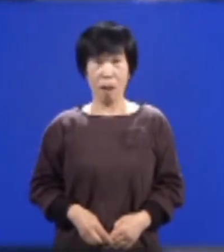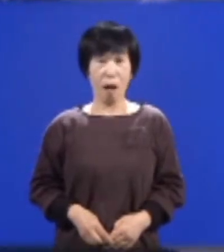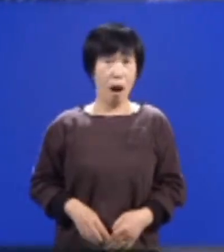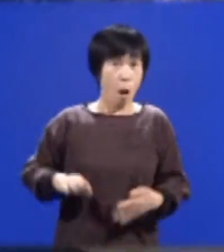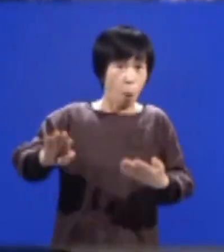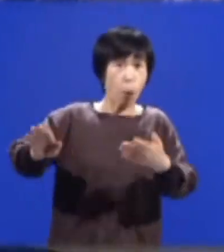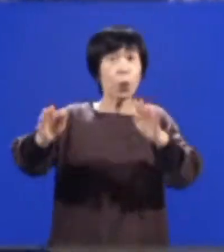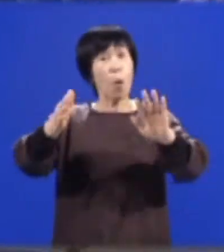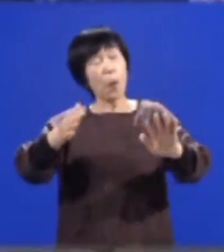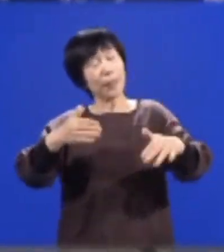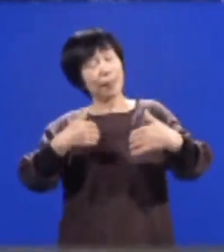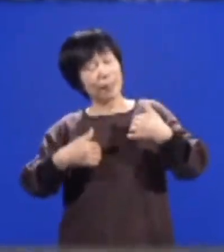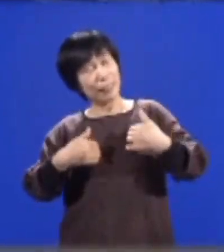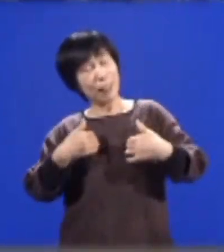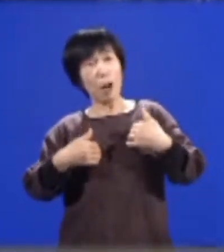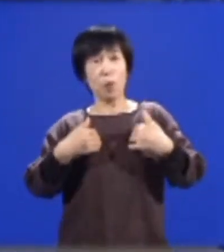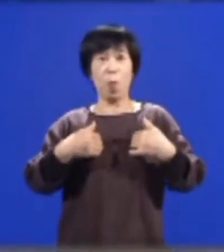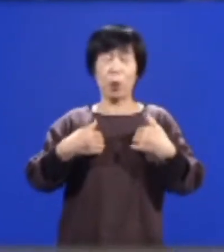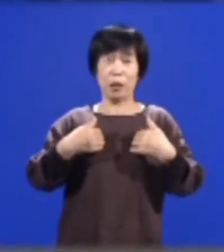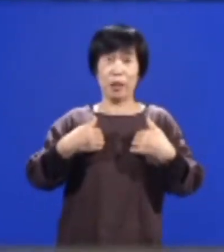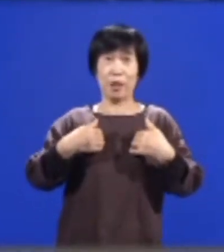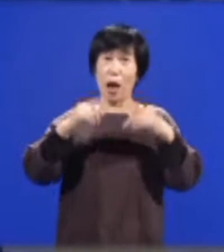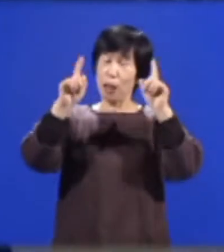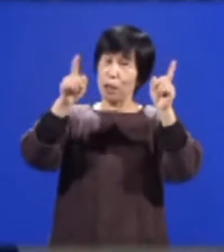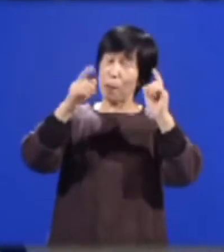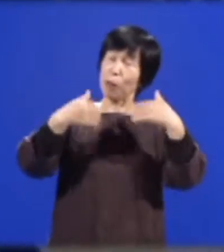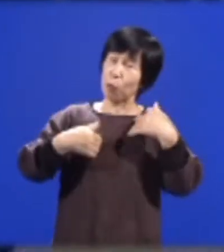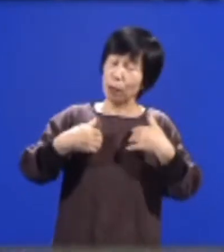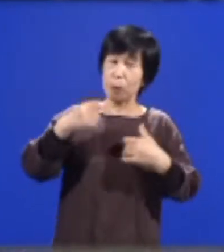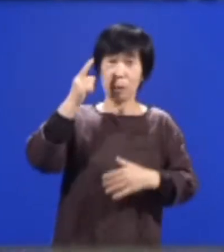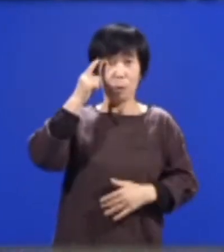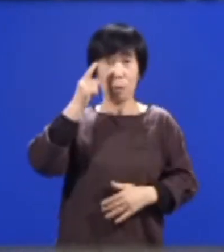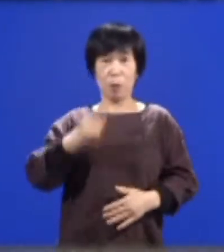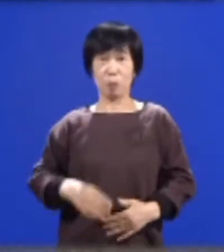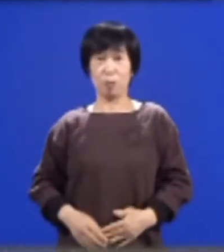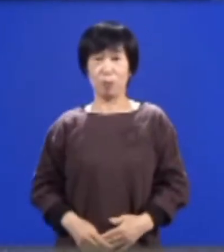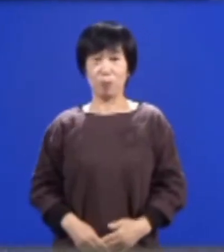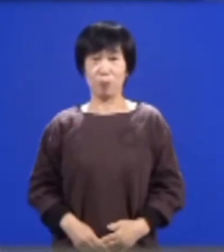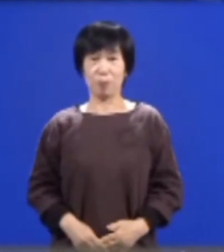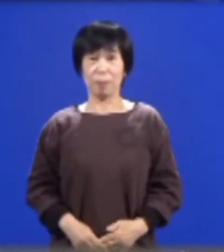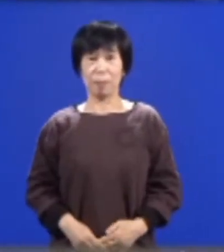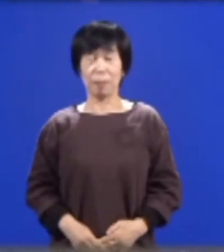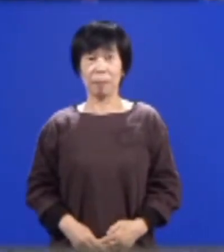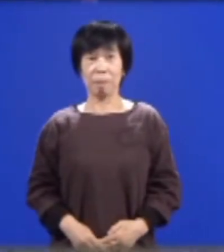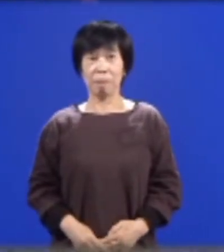これはめちゃめちゃ楽しいイベントになりそうな予感がするわ。